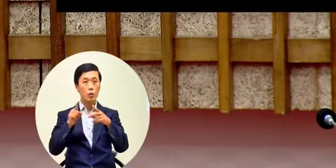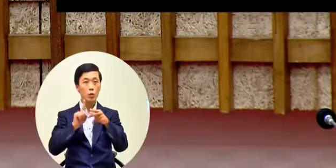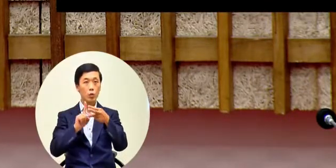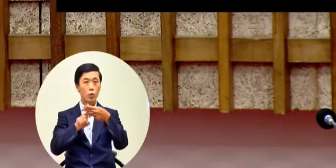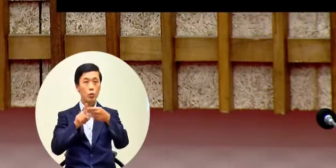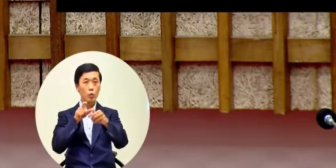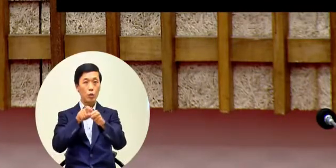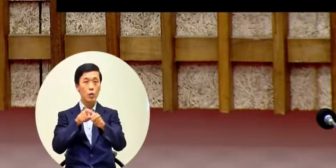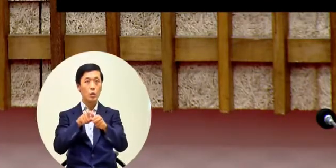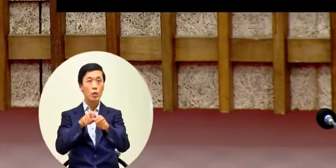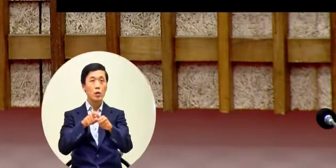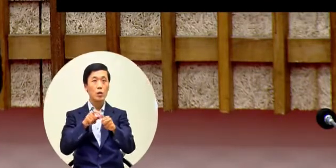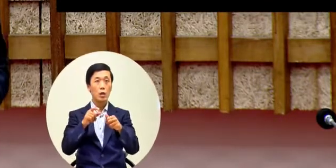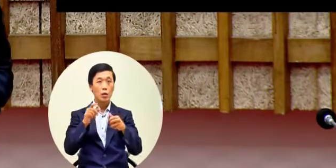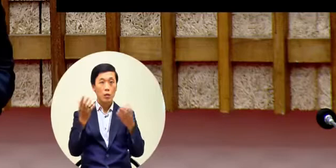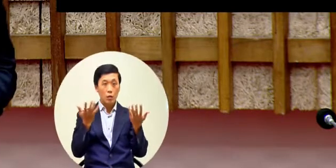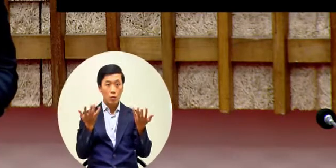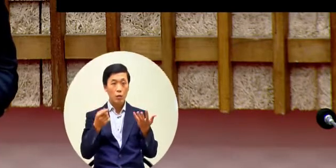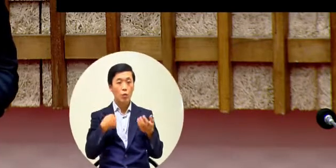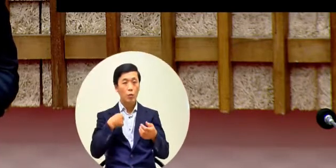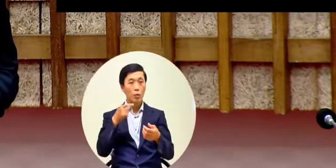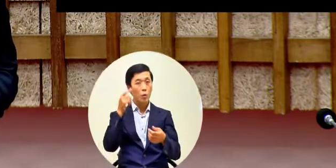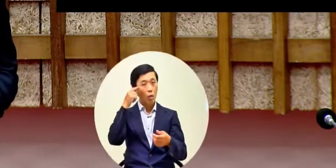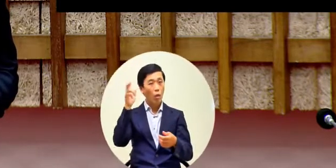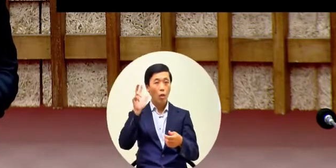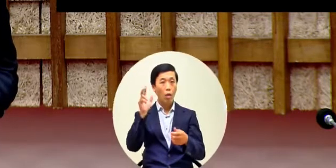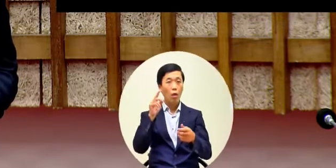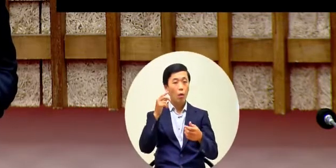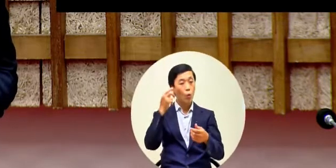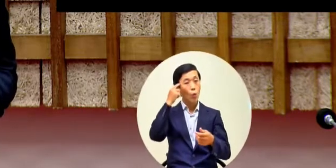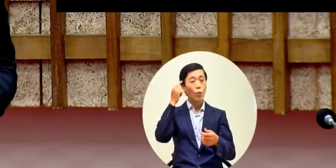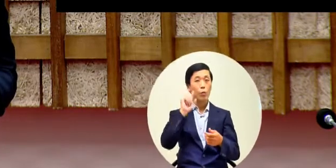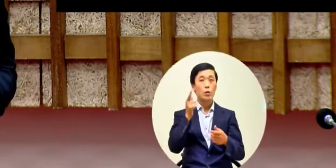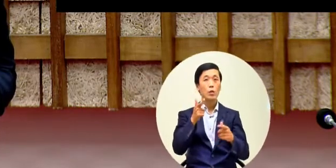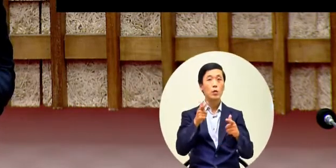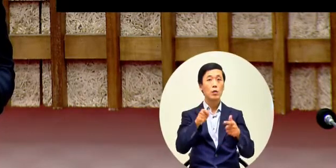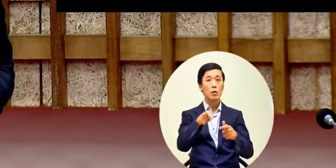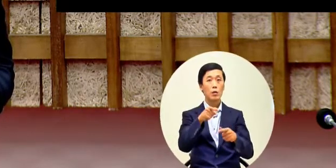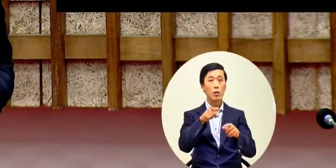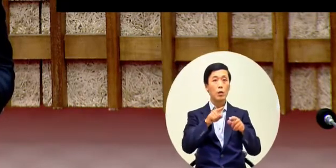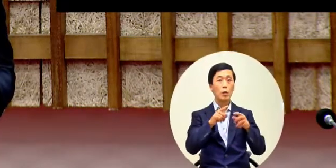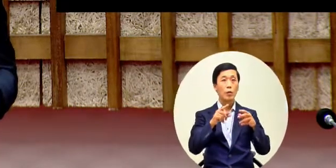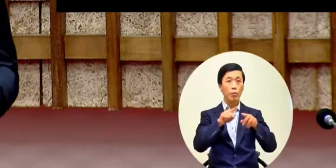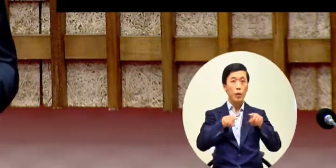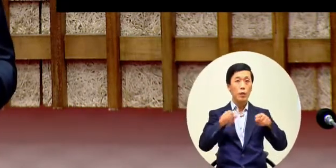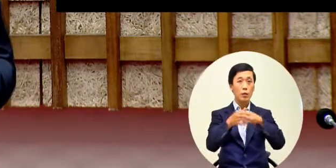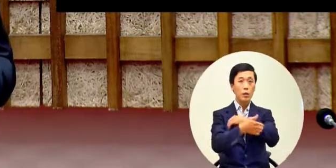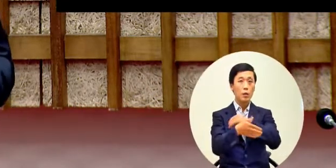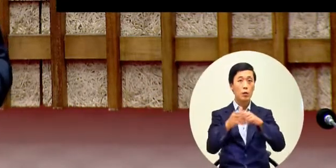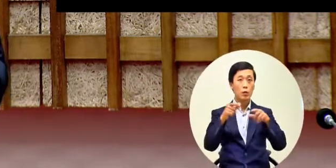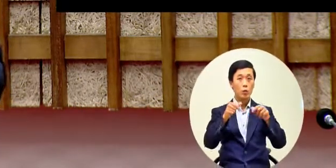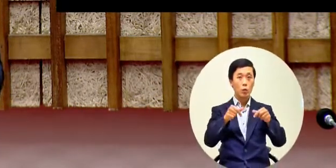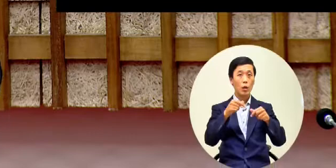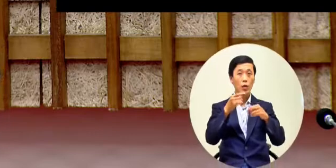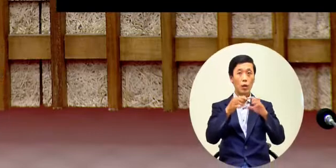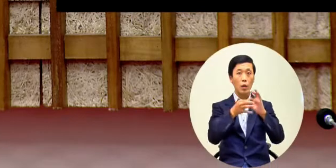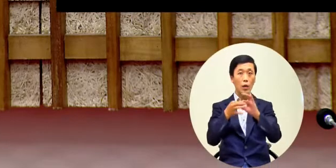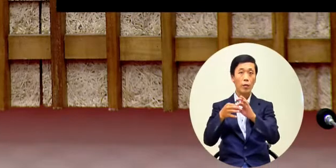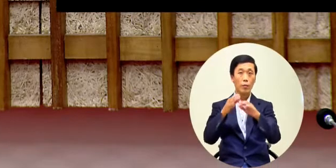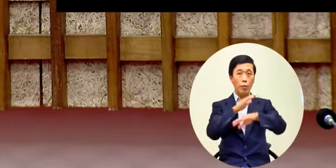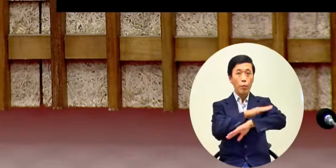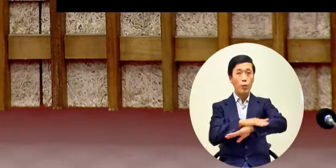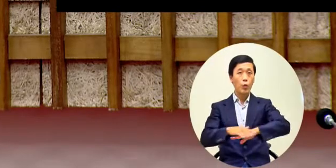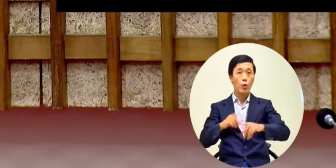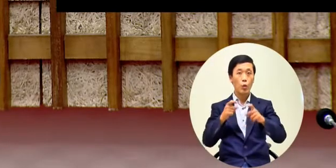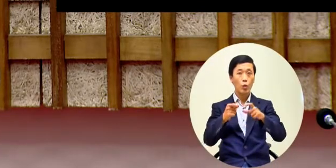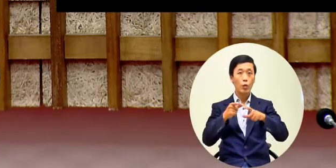们凭空想象、凭空提出来，在这个屏镇有双连坡碉堡公园，还有这个国防炮阵地公园，这些呢都是用废